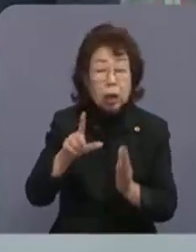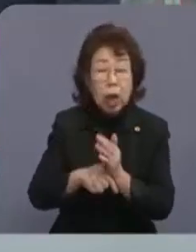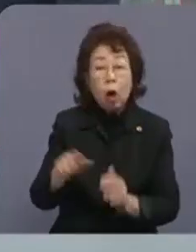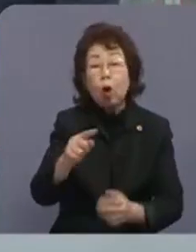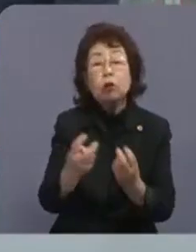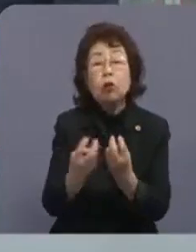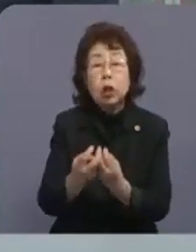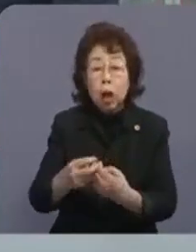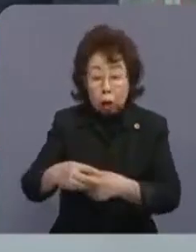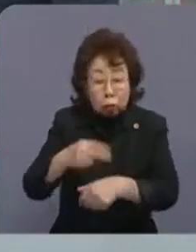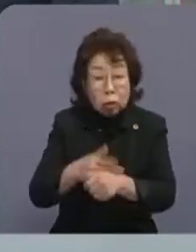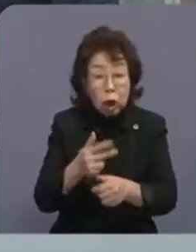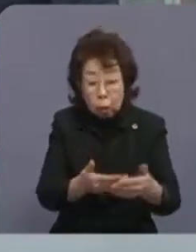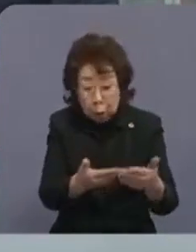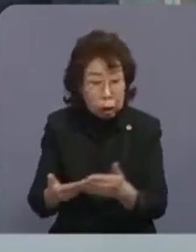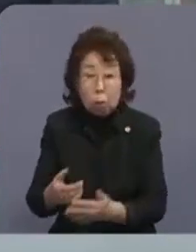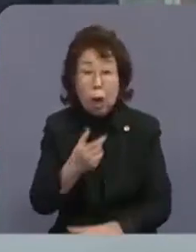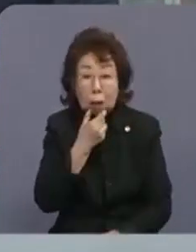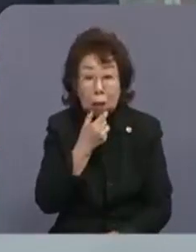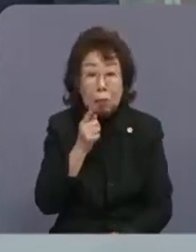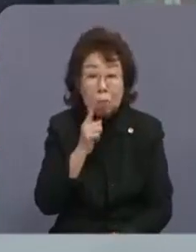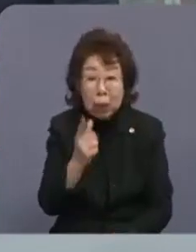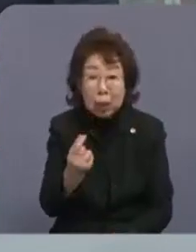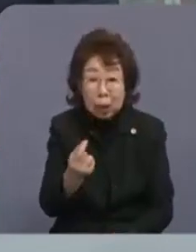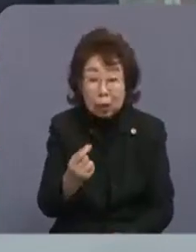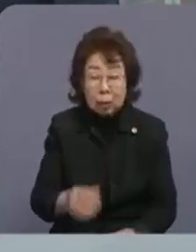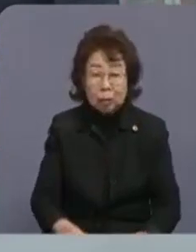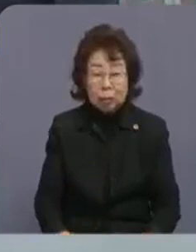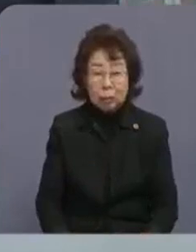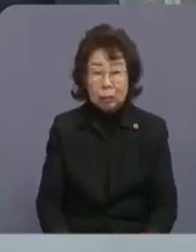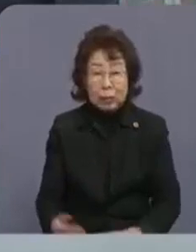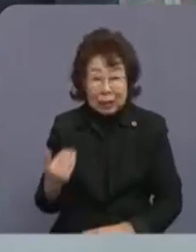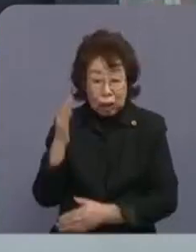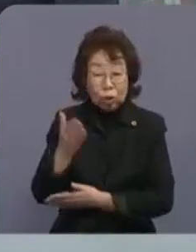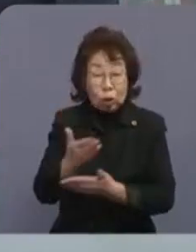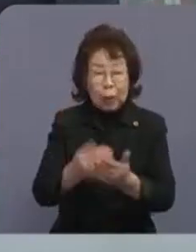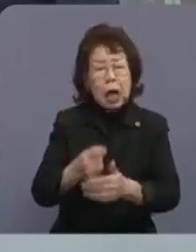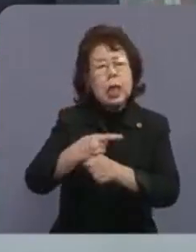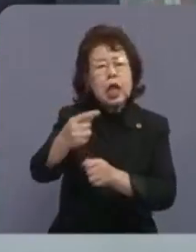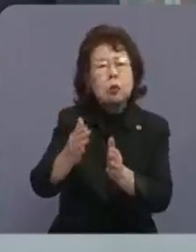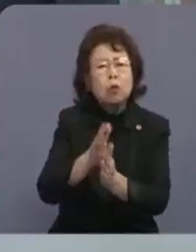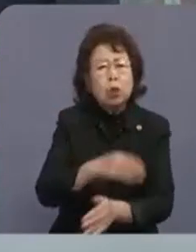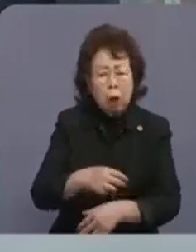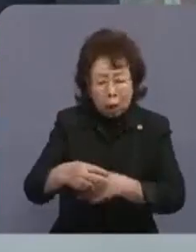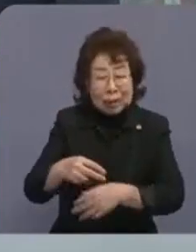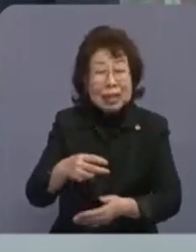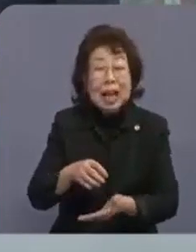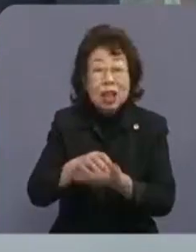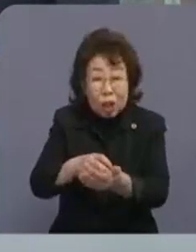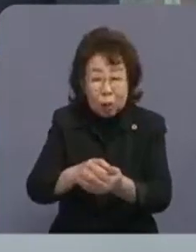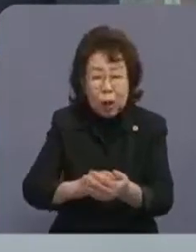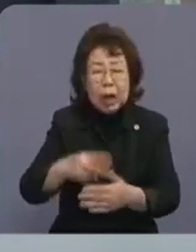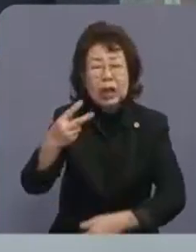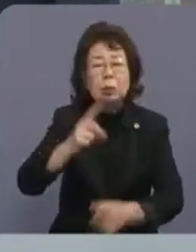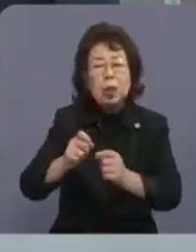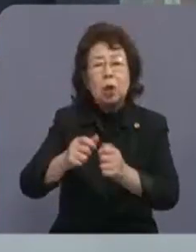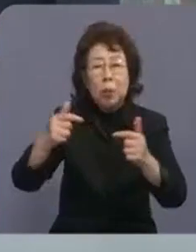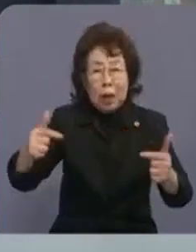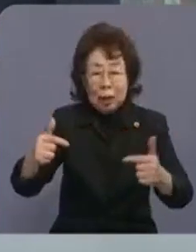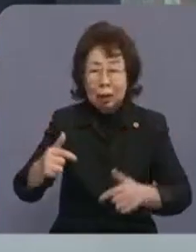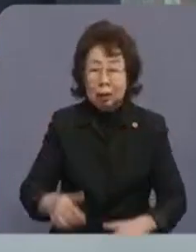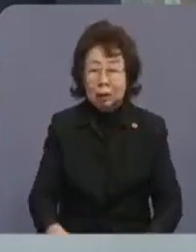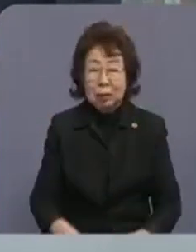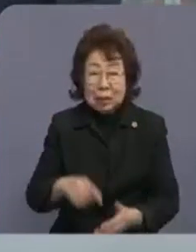의사로서는 받을 수 없는 상황인 거죠 앞서 보도대로 정부가 내년부터 의대 정원을 2천명 확대하겠다이 발표를 했는데